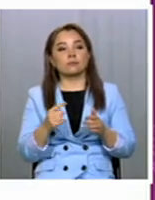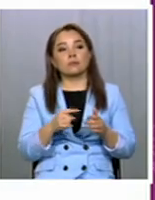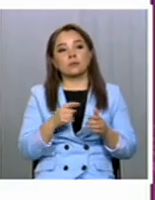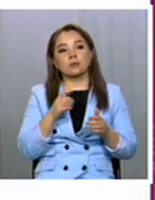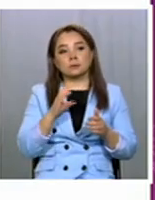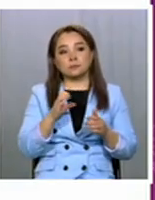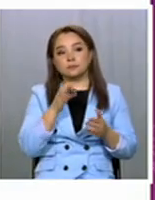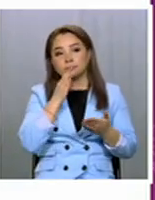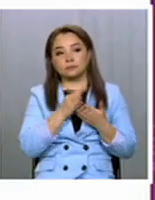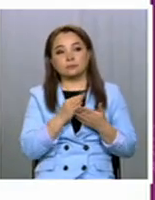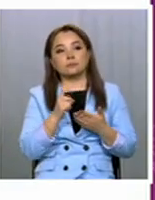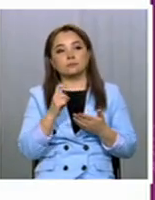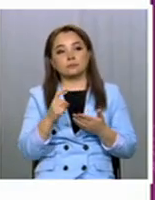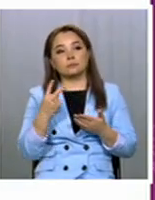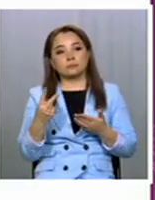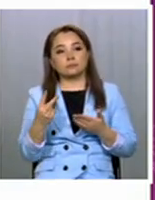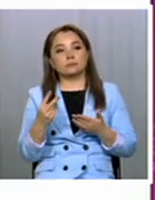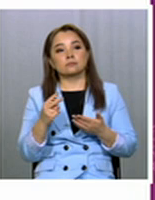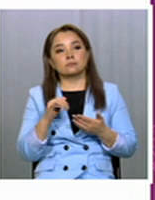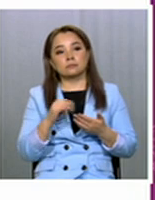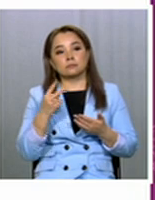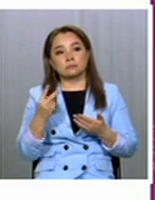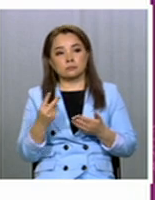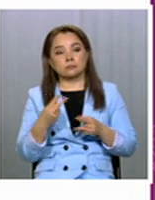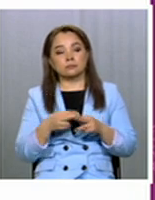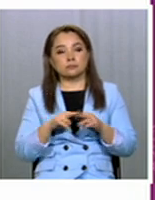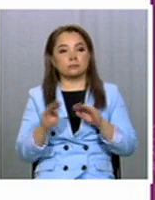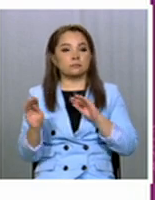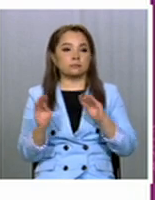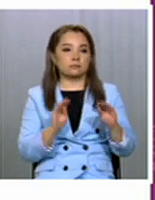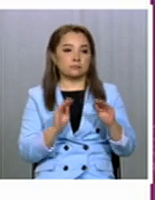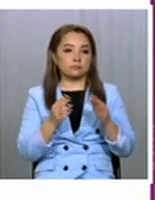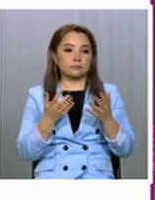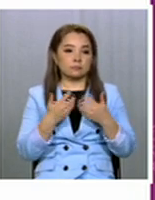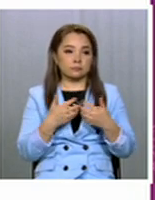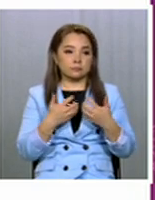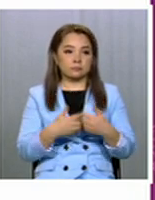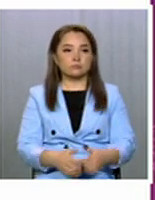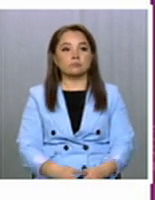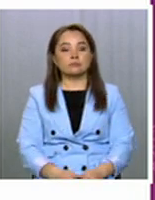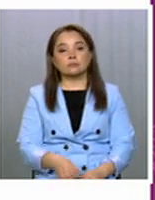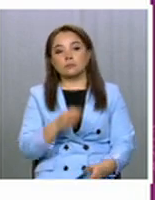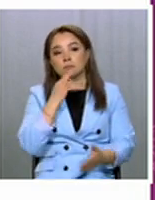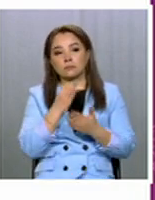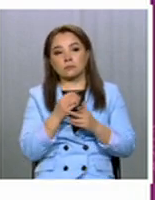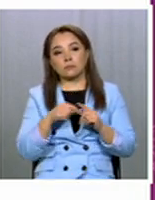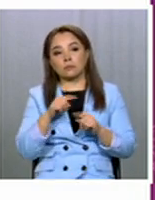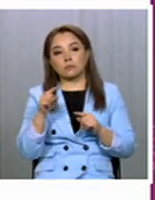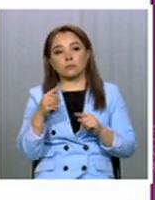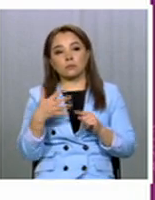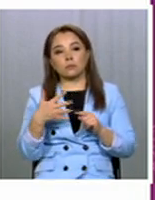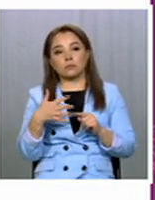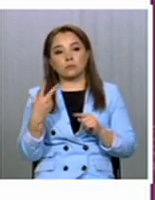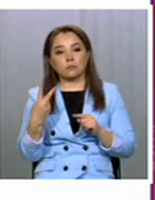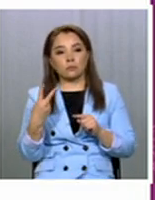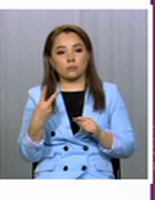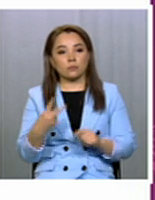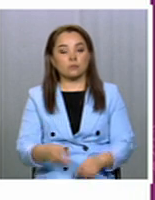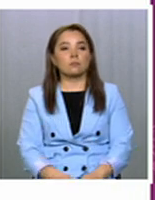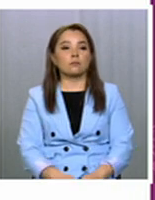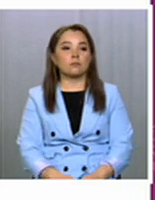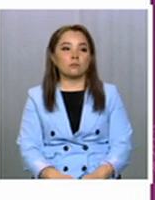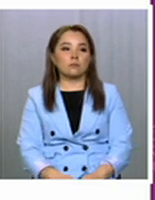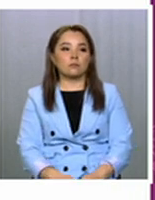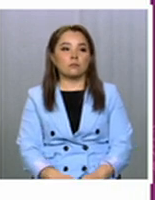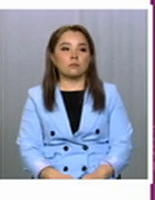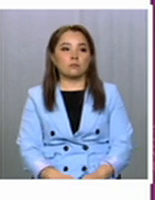координаттары x2, y2 орнына қойып есептейміз. Сонда BC қабырғасының ұзындығы түбір